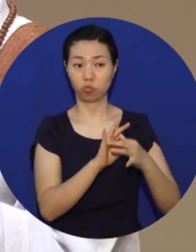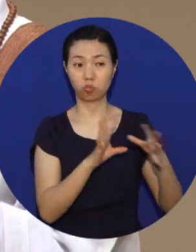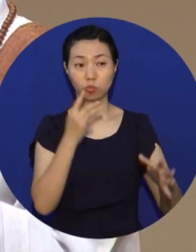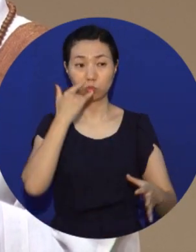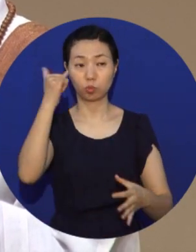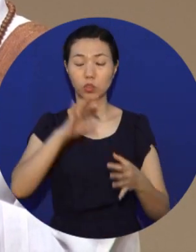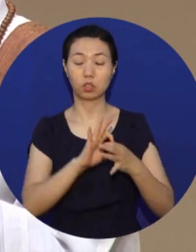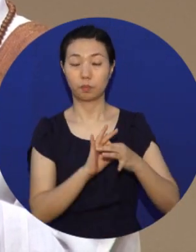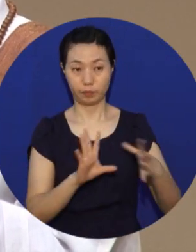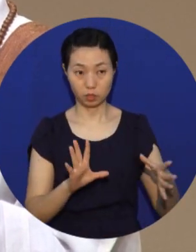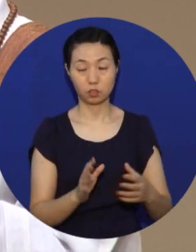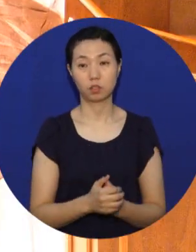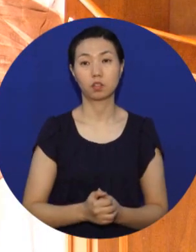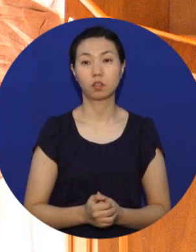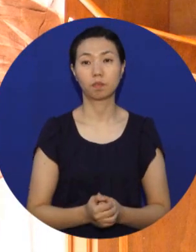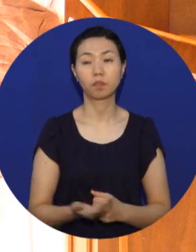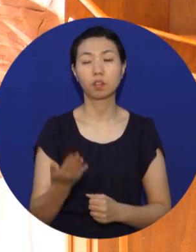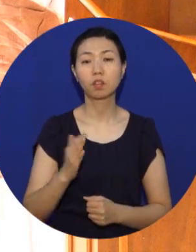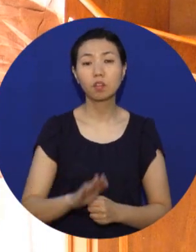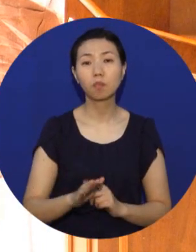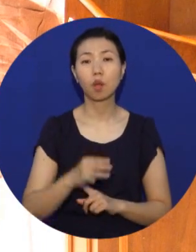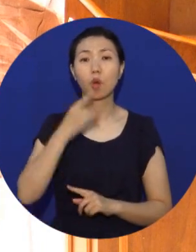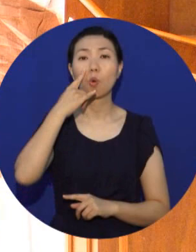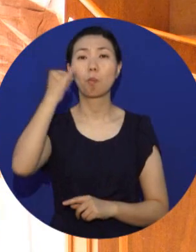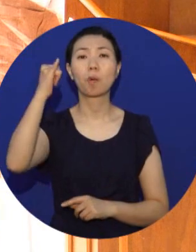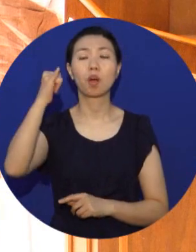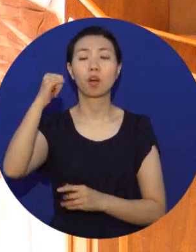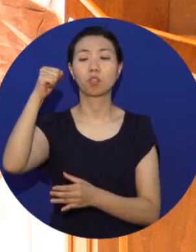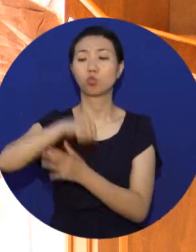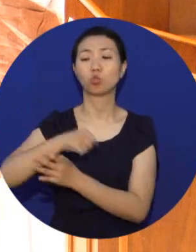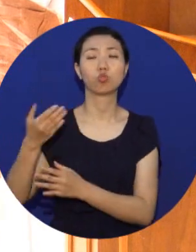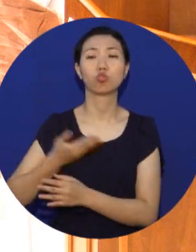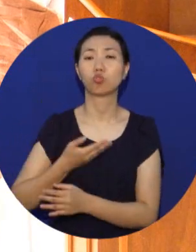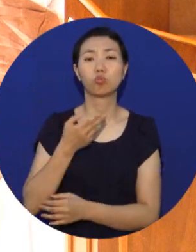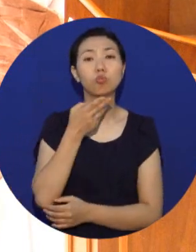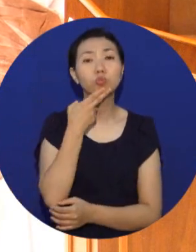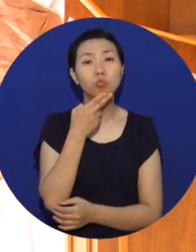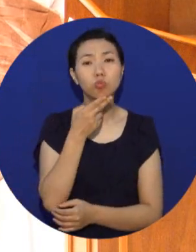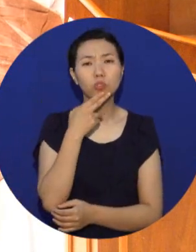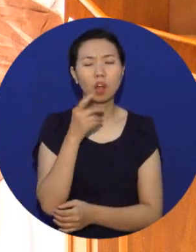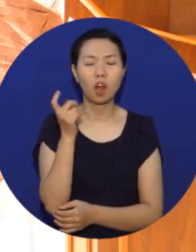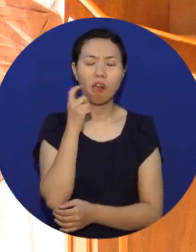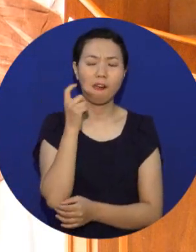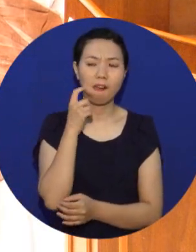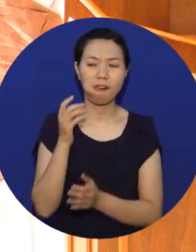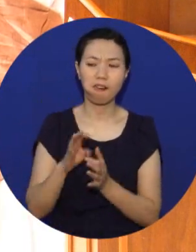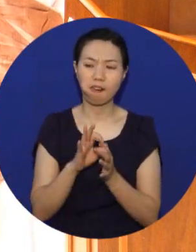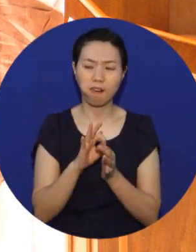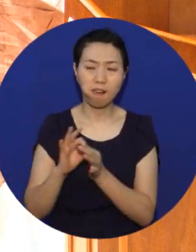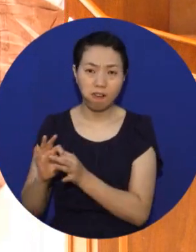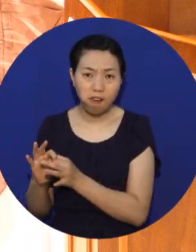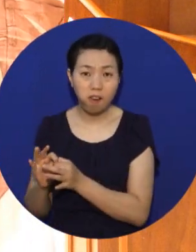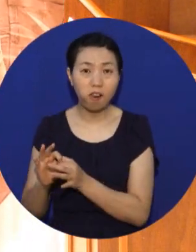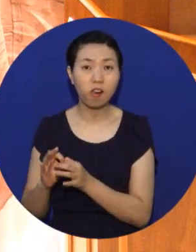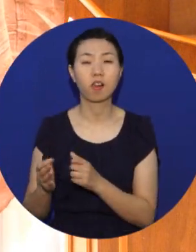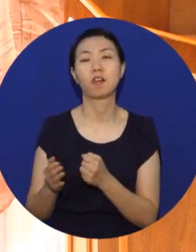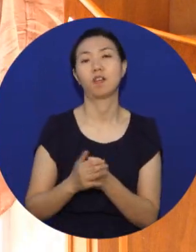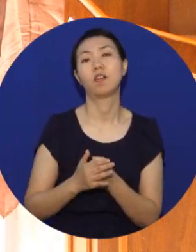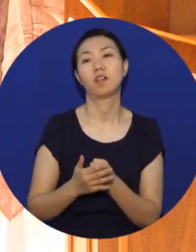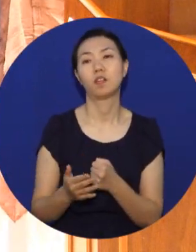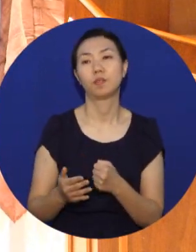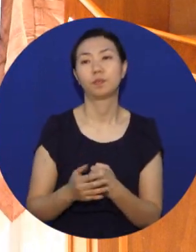상관없어. 근데도 엄마가 지금도 이제 인정 안 하시고 이렇게 거짓말로 관계가 유지되고 있는데